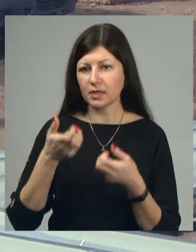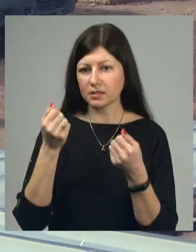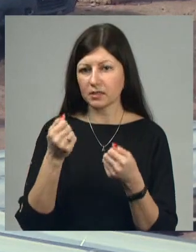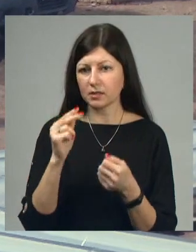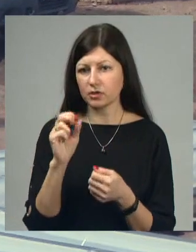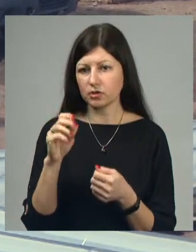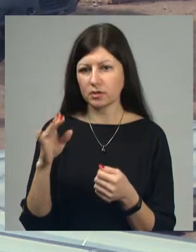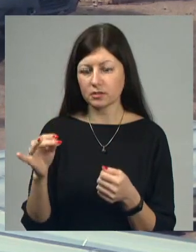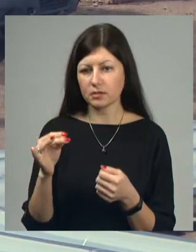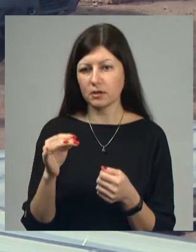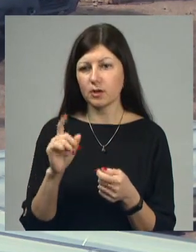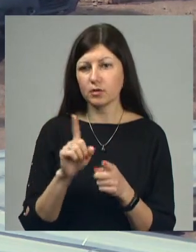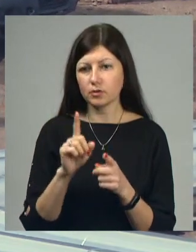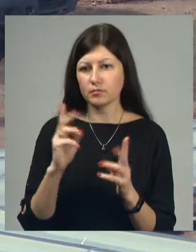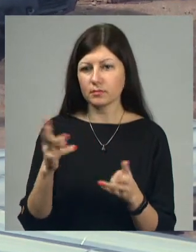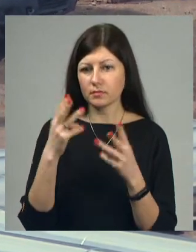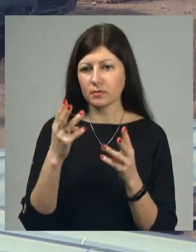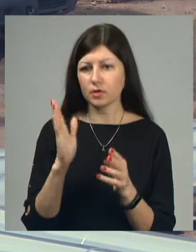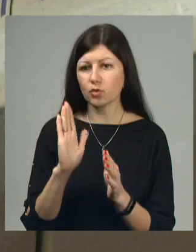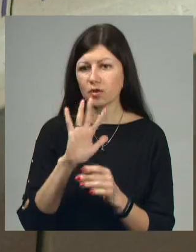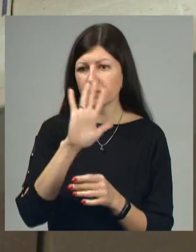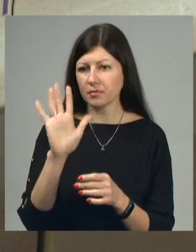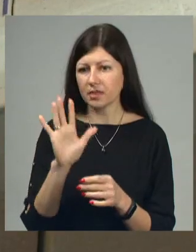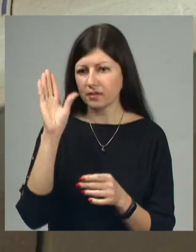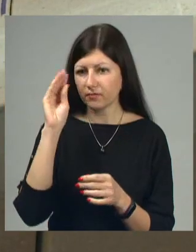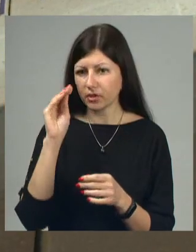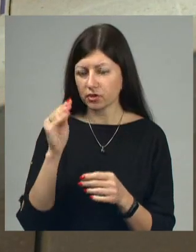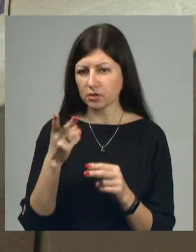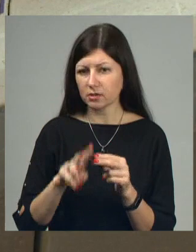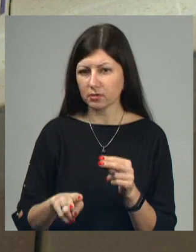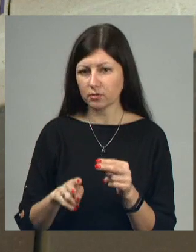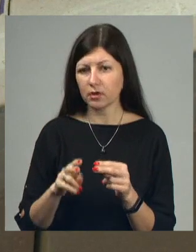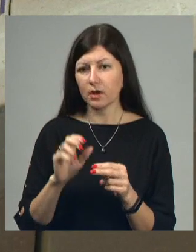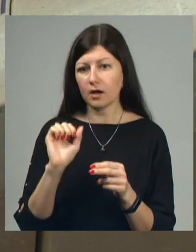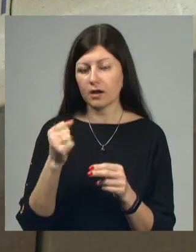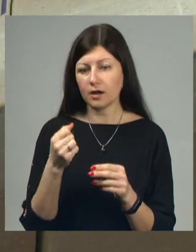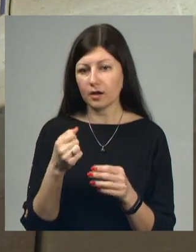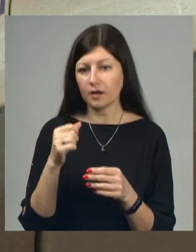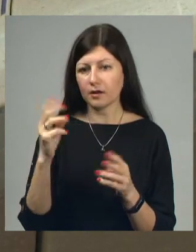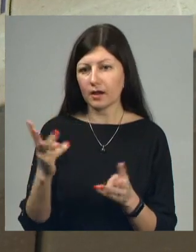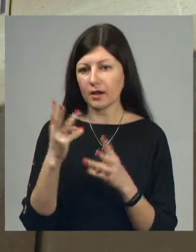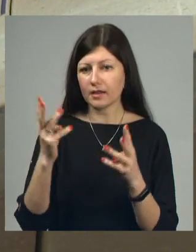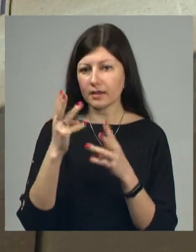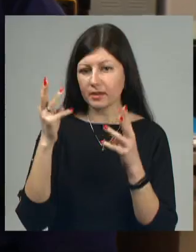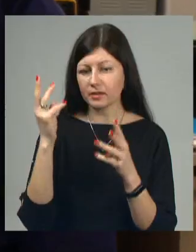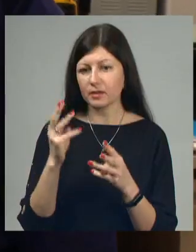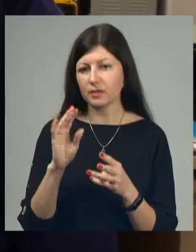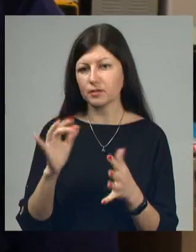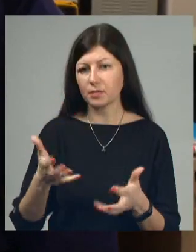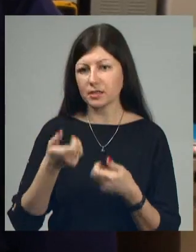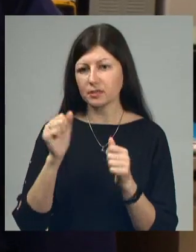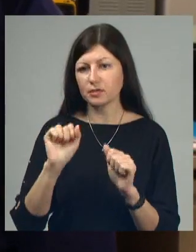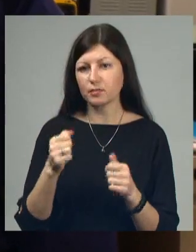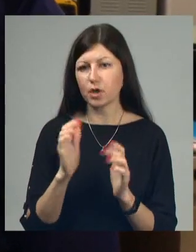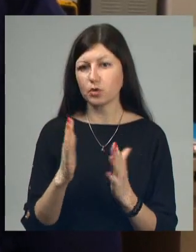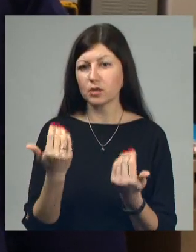части. Локализовать пожар удалось только к 5 вечера в воскресенье. А ликвидировать открытое горение горно-спасатели смогли